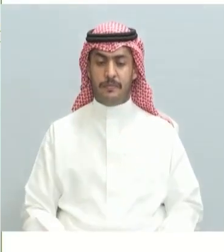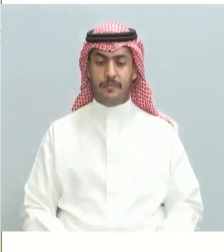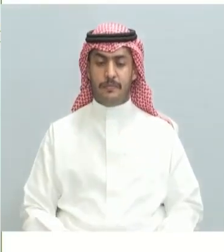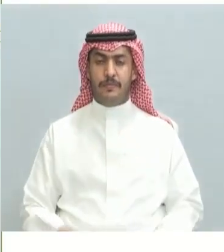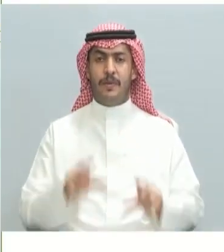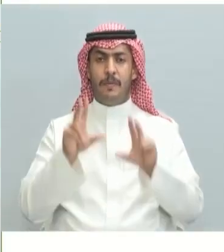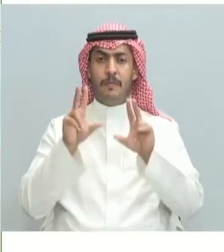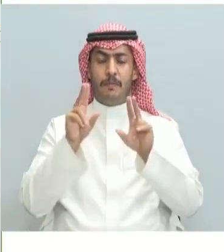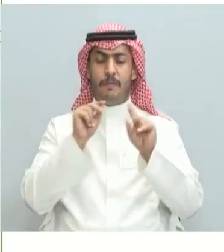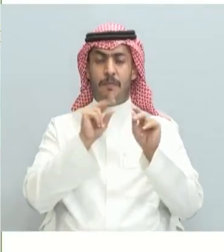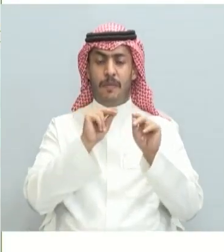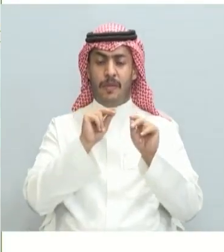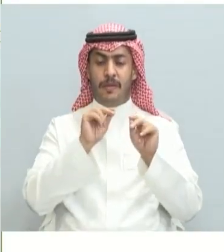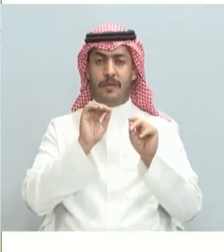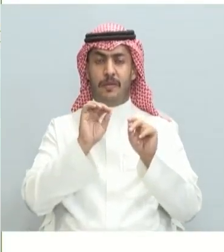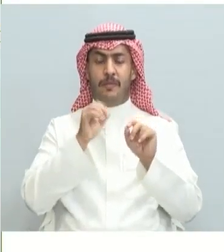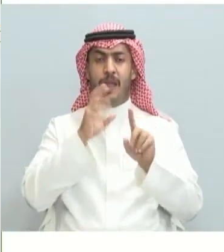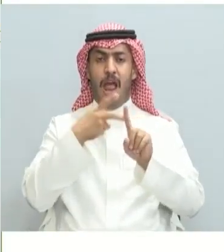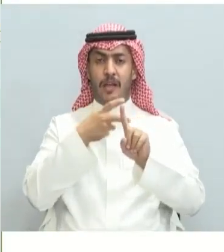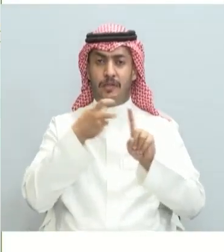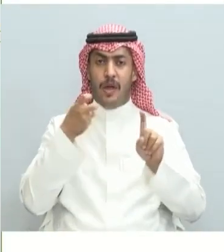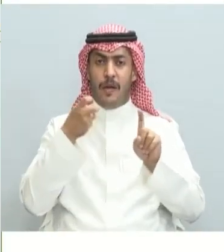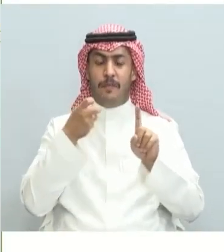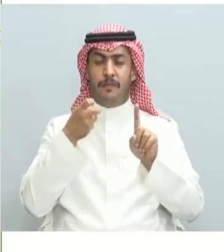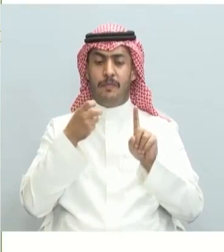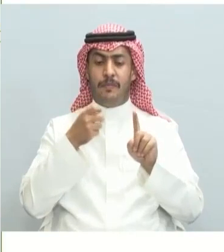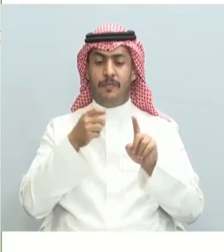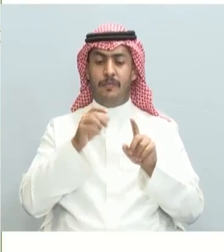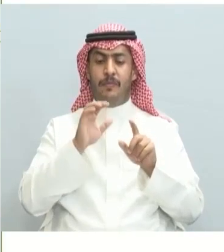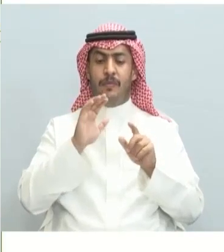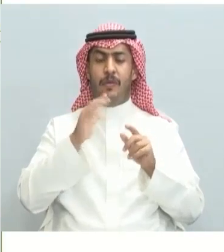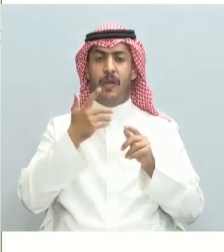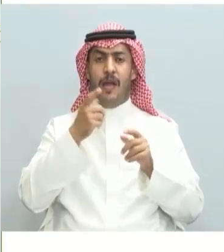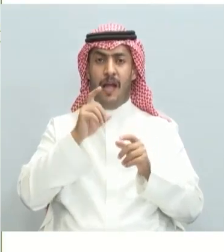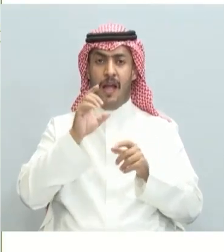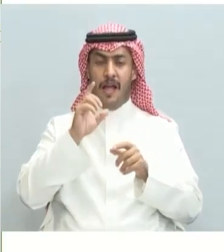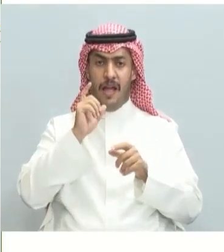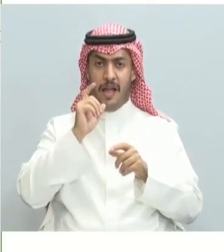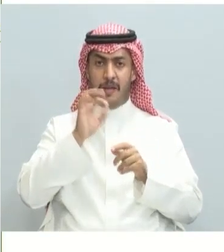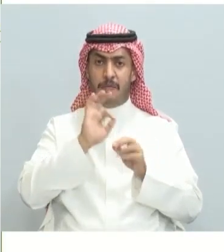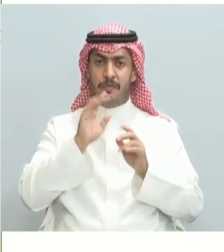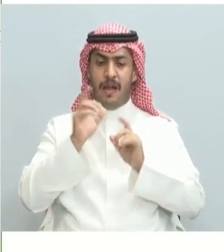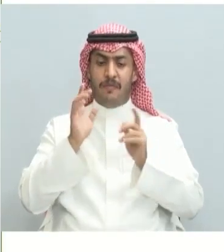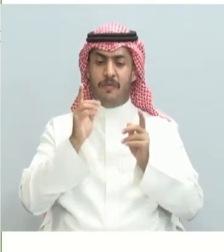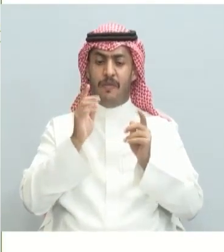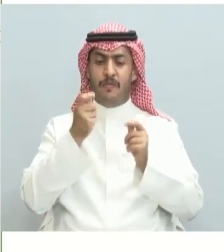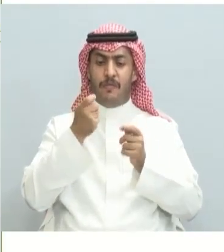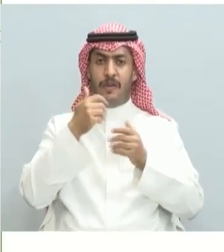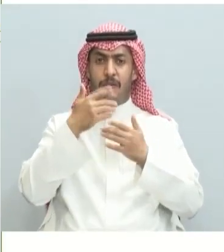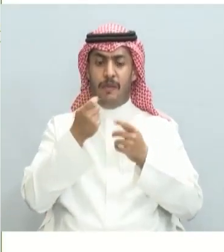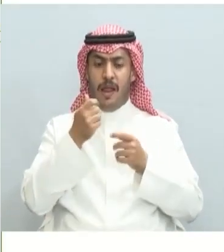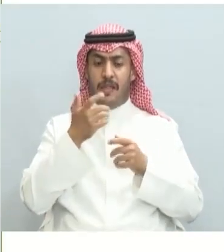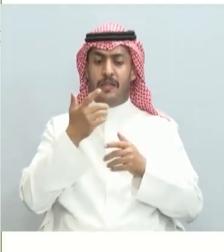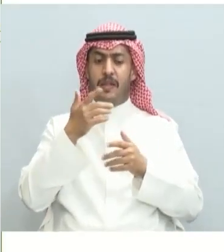ويمثل كل من لدي الاسهم السندات والماليه حسابات الادخار